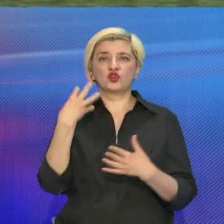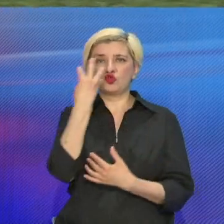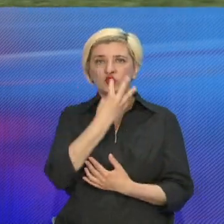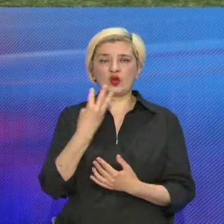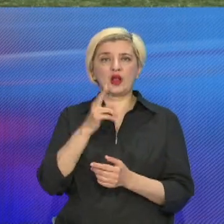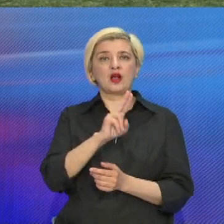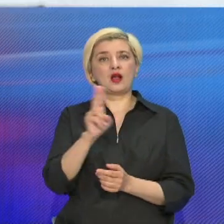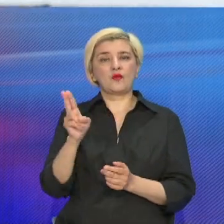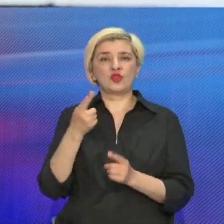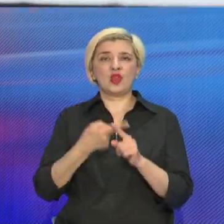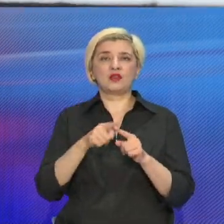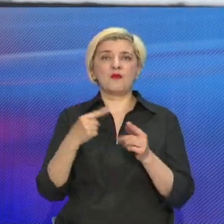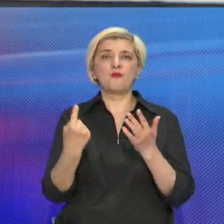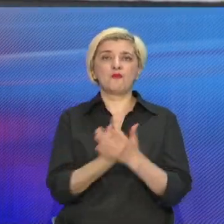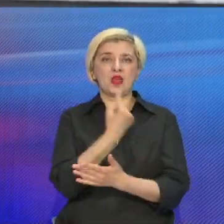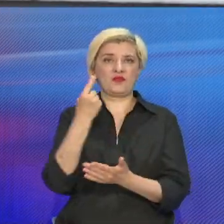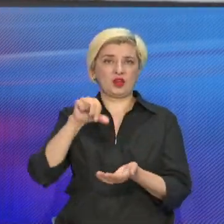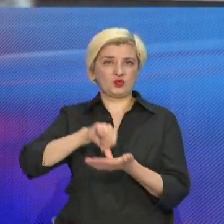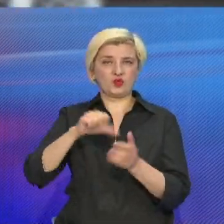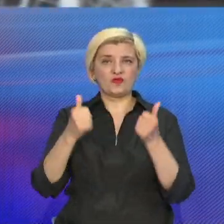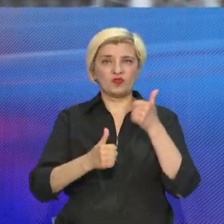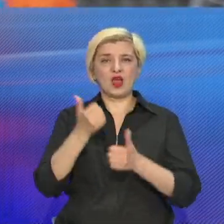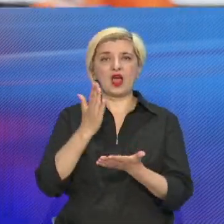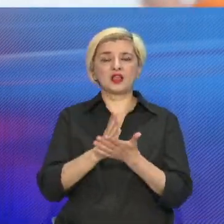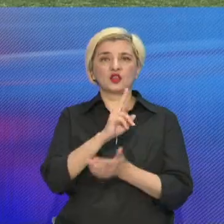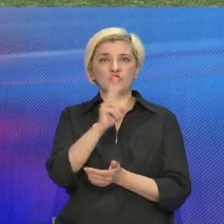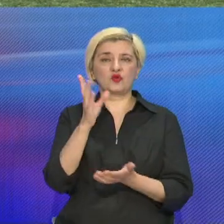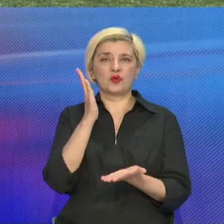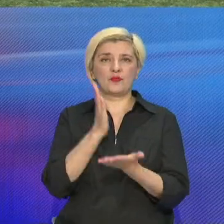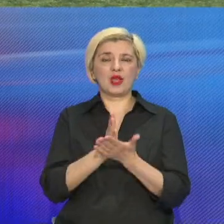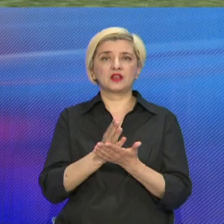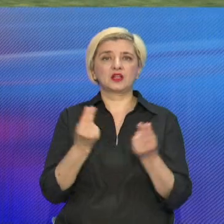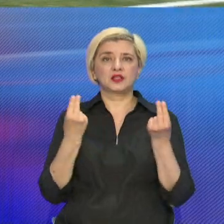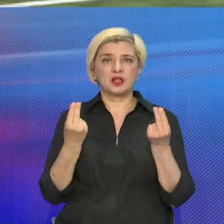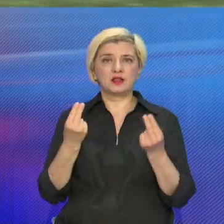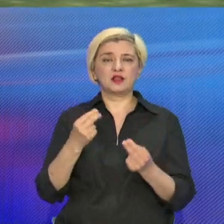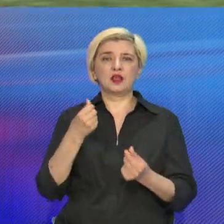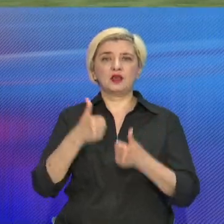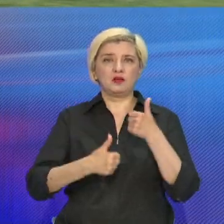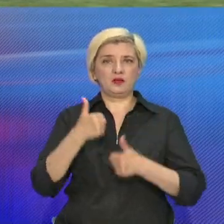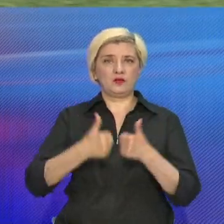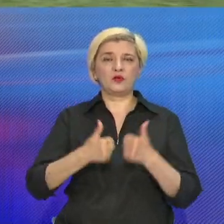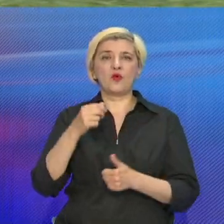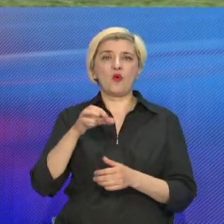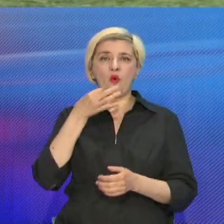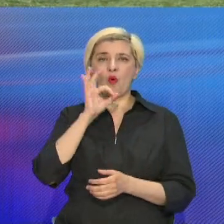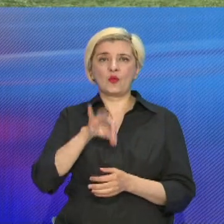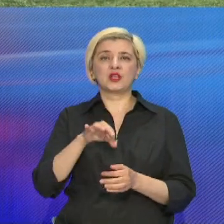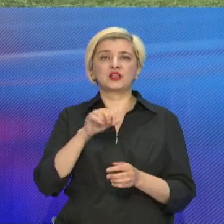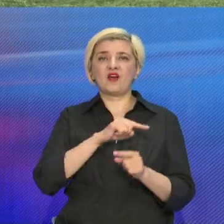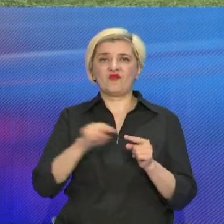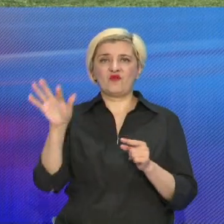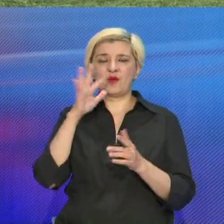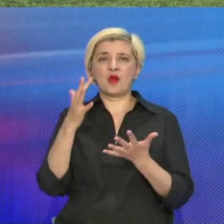первый удел в спаборництвах, але есть и те, кто имеет солидный гульнявый опыт. За час выступов яны спознали радость перемог и отчули